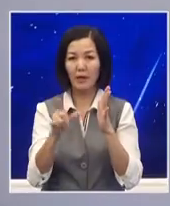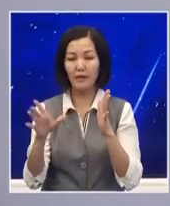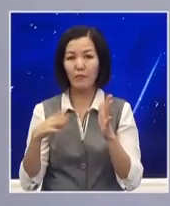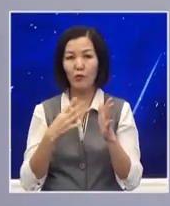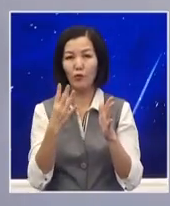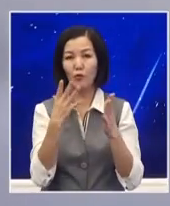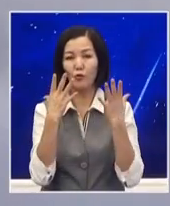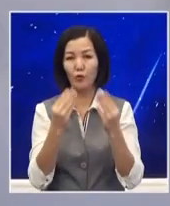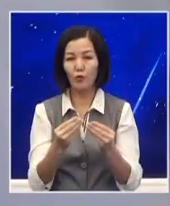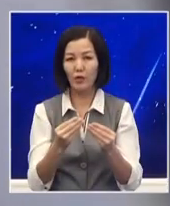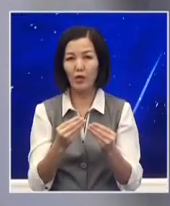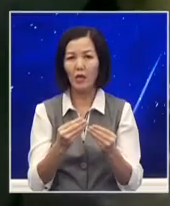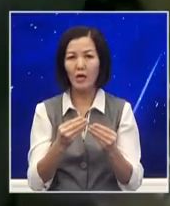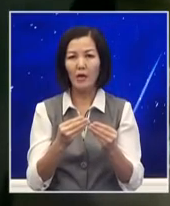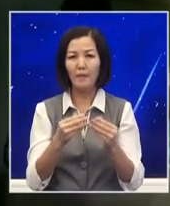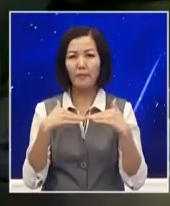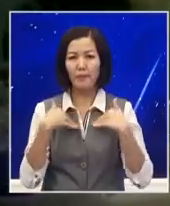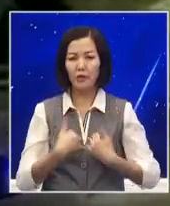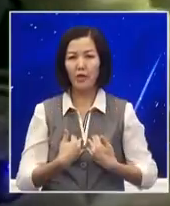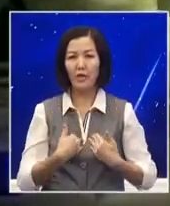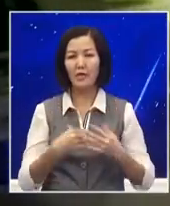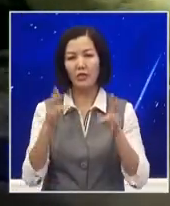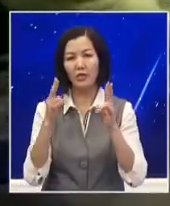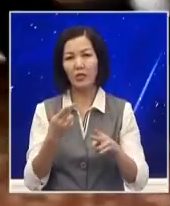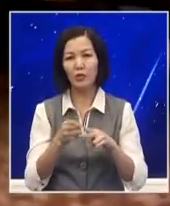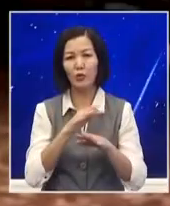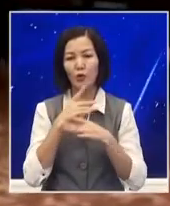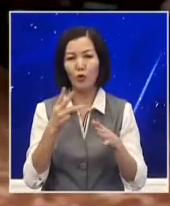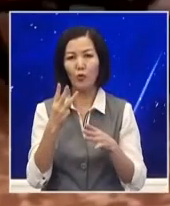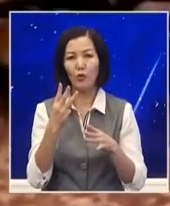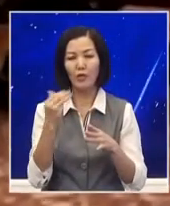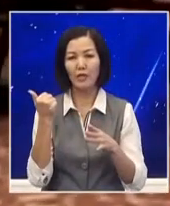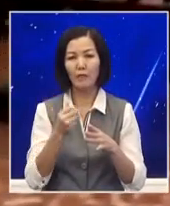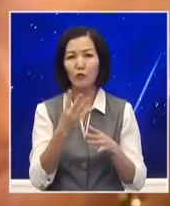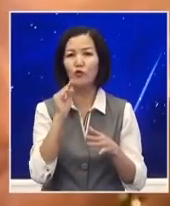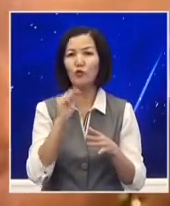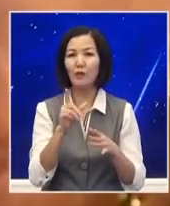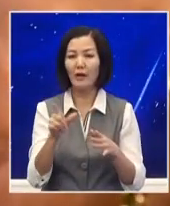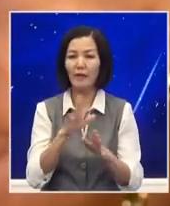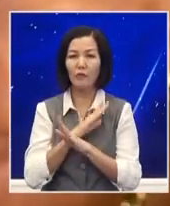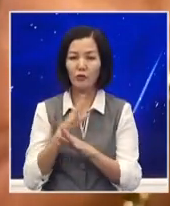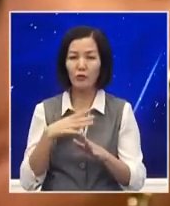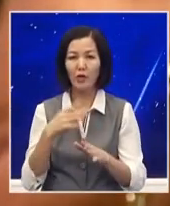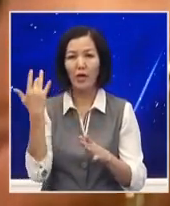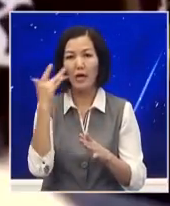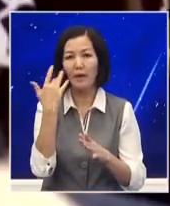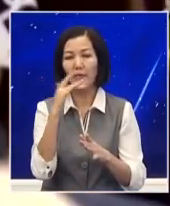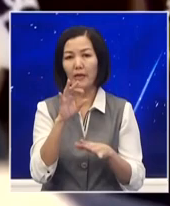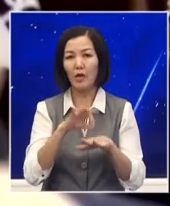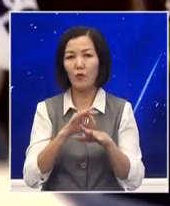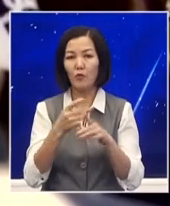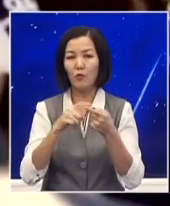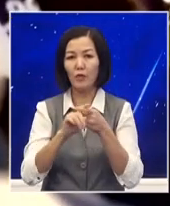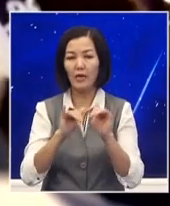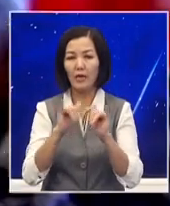4 күнде қаралы хабарлар тіптен жиілеп кеткен. Өткен аптада күніне 3 мыңға жуық тұрғын бақилық болған. Бұл ақшта эпидемия таралғалы